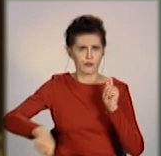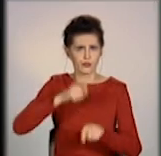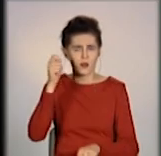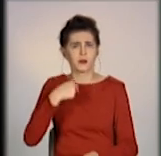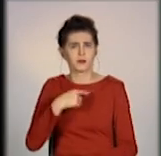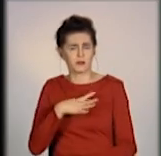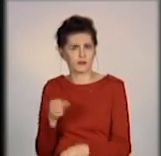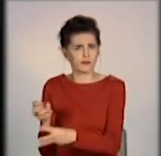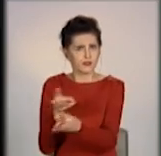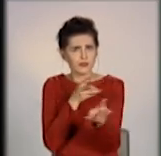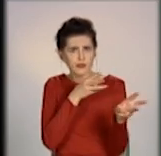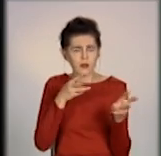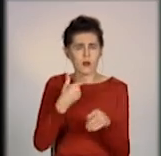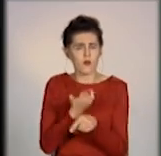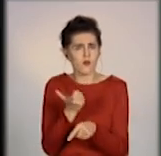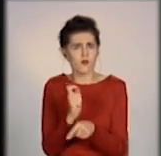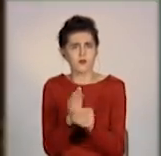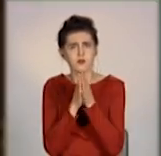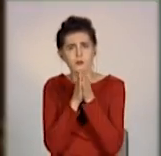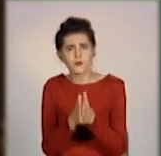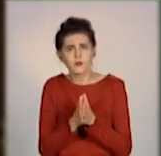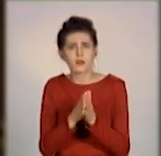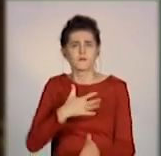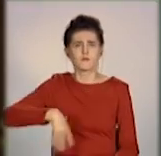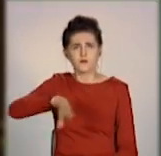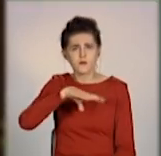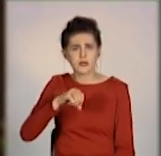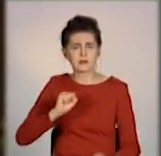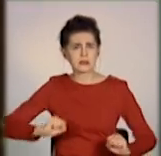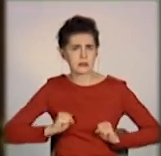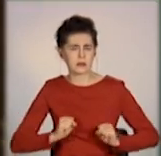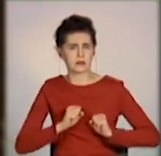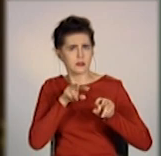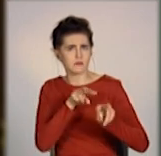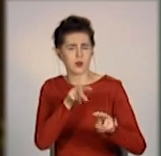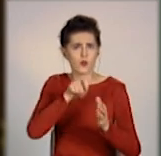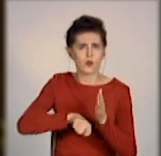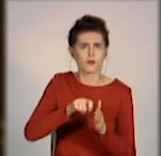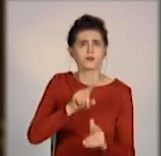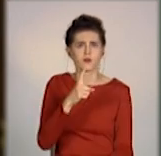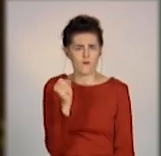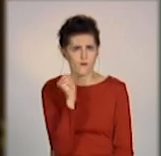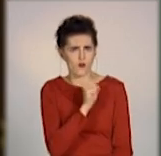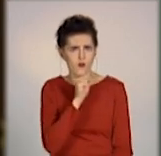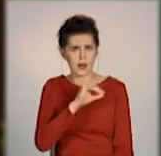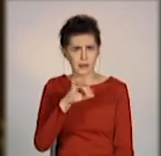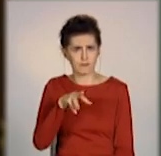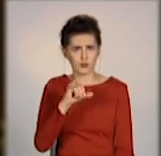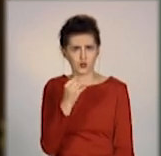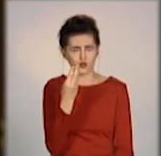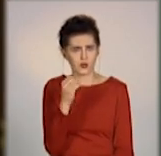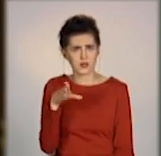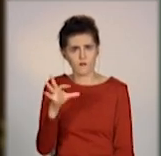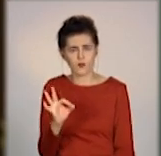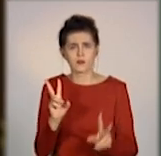ревизию освещения наружного. И я очень прошу самим не допускать таких эксцессов, когда идет разворонение имущества, и, с другой стороны, препятствовать